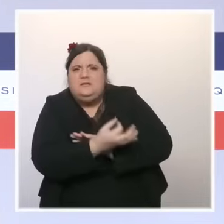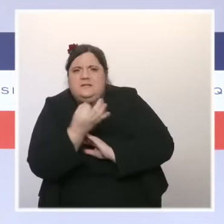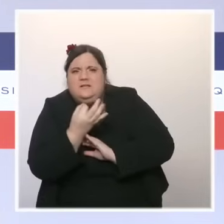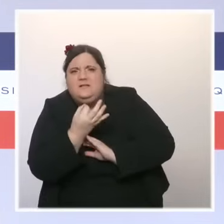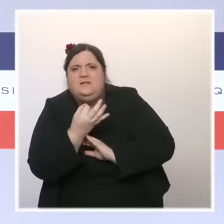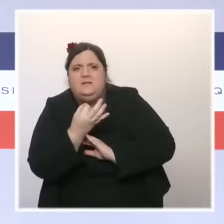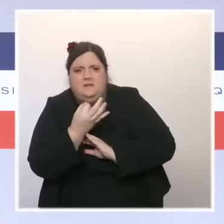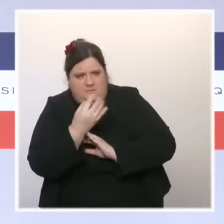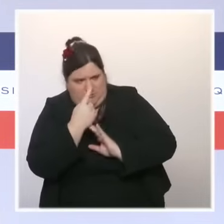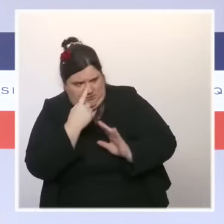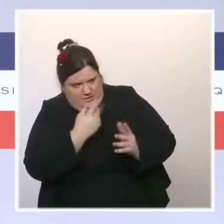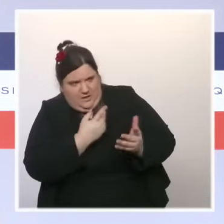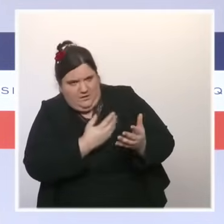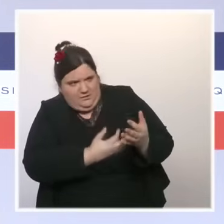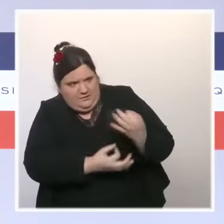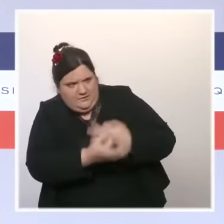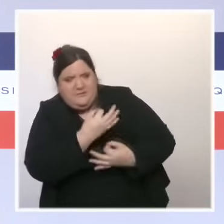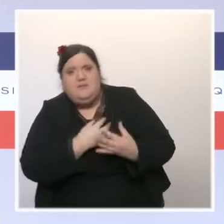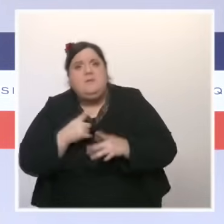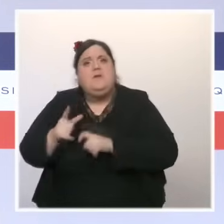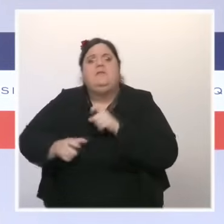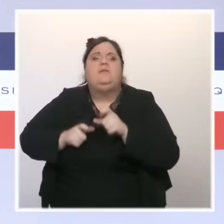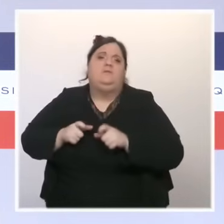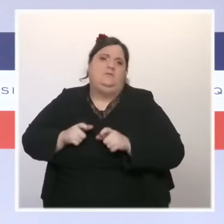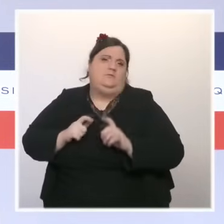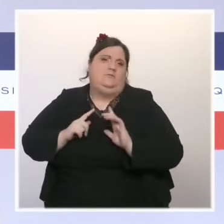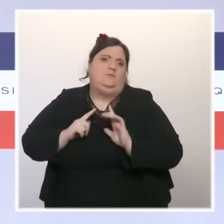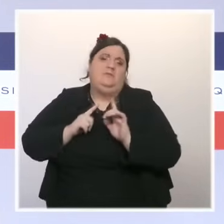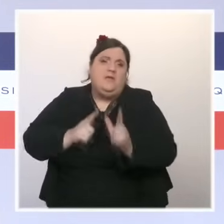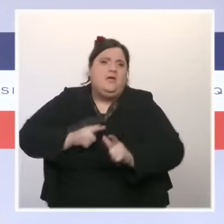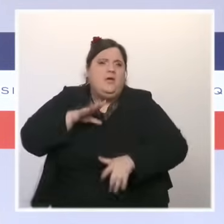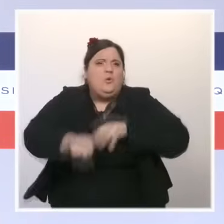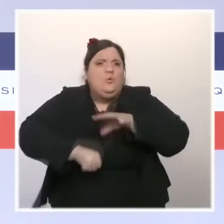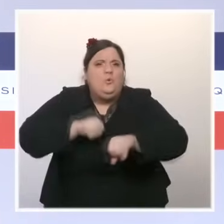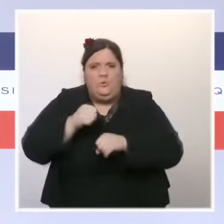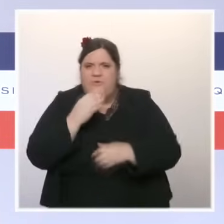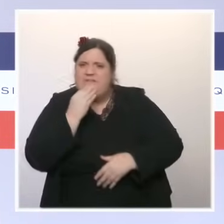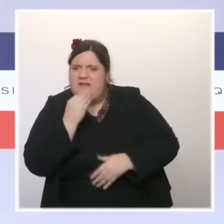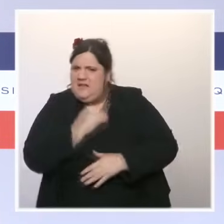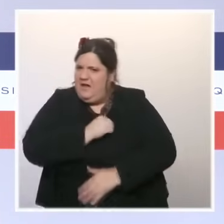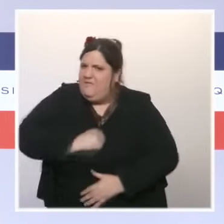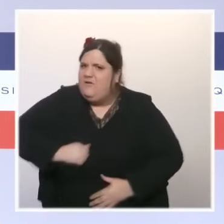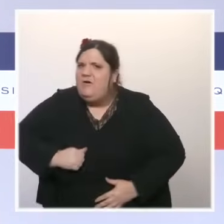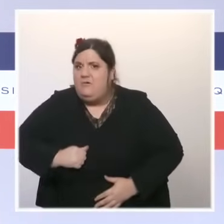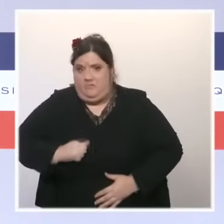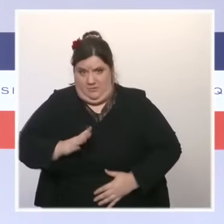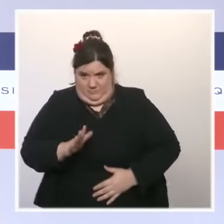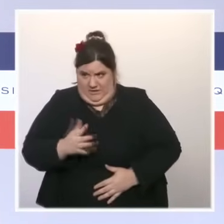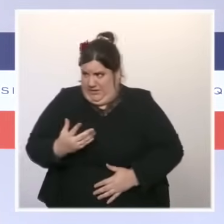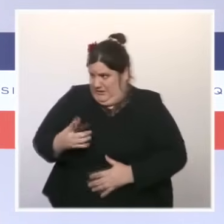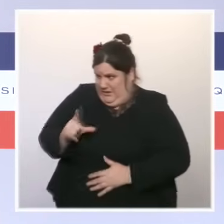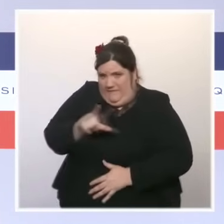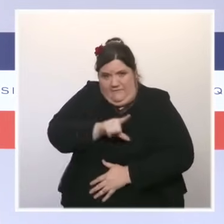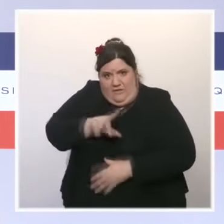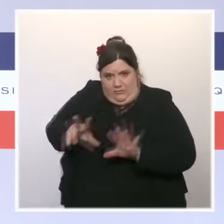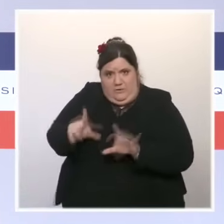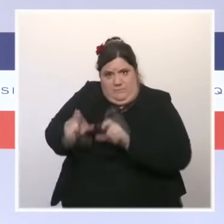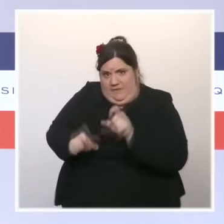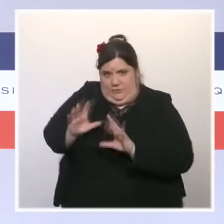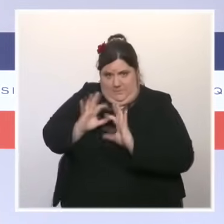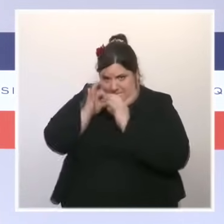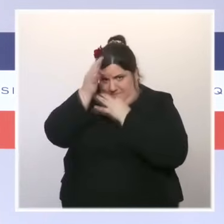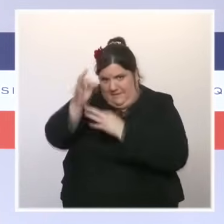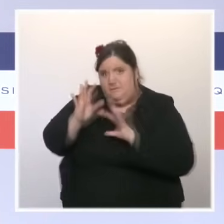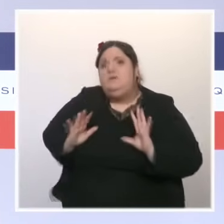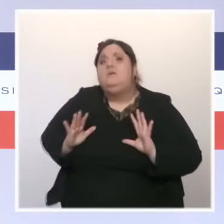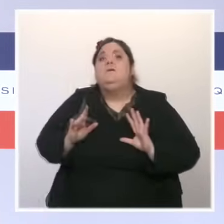que vous citez,'est justement ces colons israéliens extrémistes. Ils sont 28, et sur ça, le ministre des Affaires étrangères et de l'Europe a aussi été très clair.